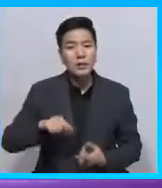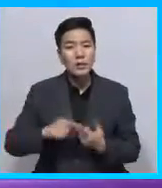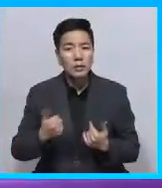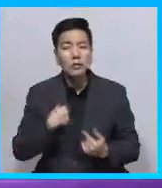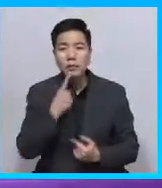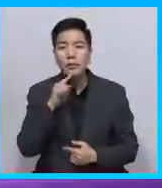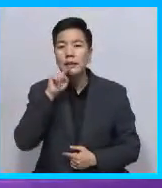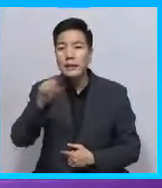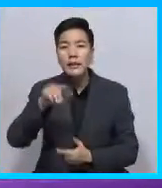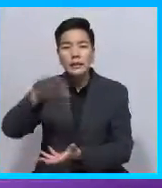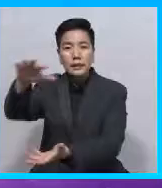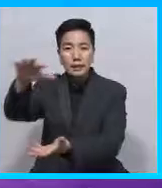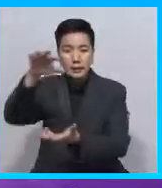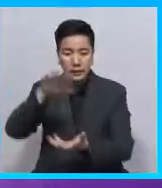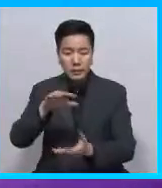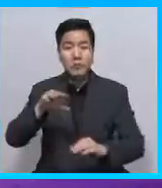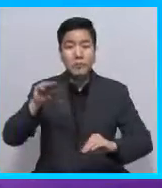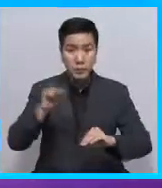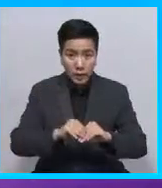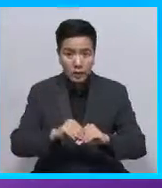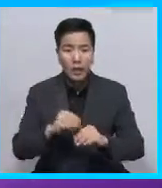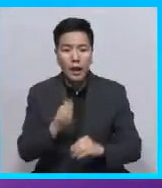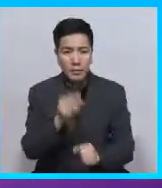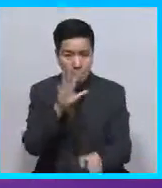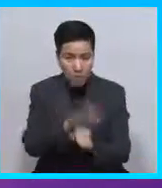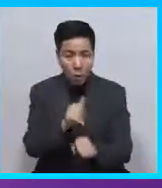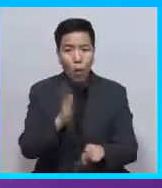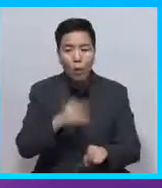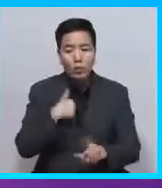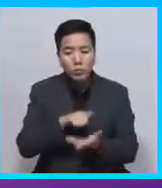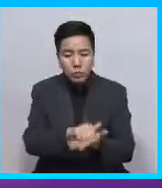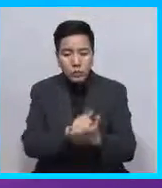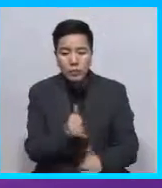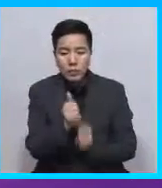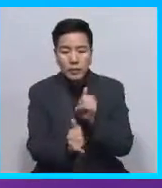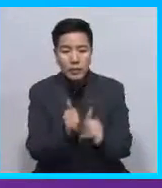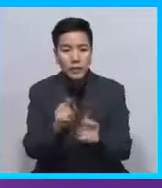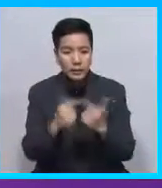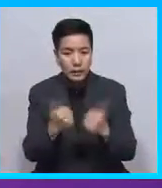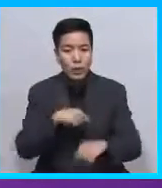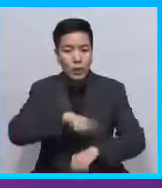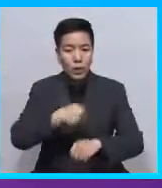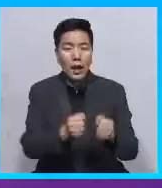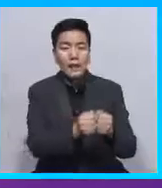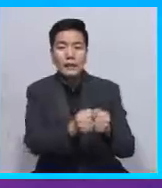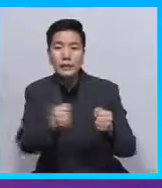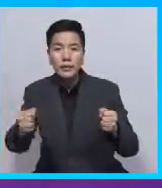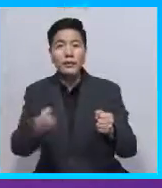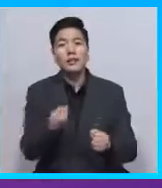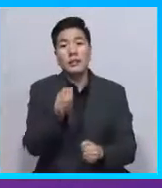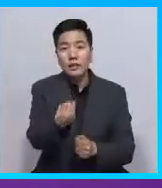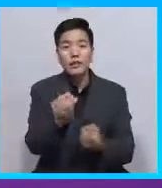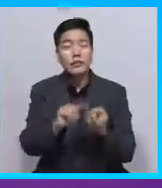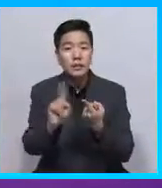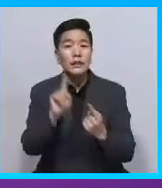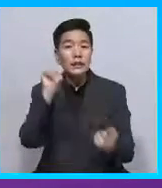ครยะลาได้สั่งซื้อวัคซีนเพิ่มเติมเพื่อที่จะให้เพียงพอกับผู้ที่มารับบริการแล้วก็ยังขยายเวลาให้บริการออกไปด้